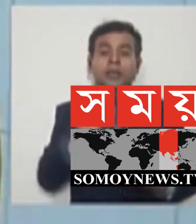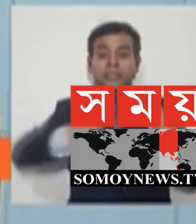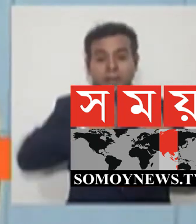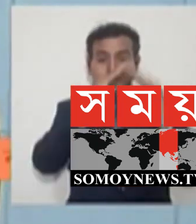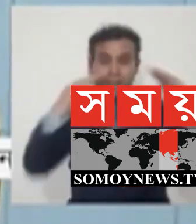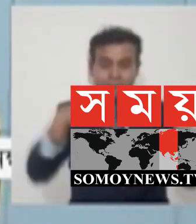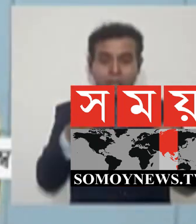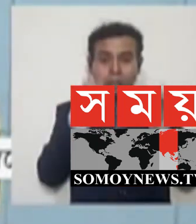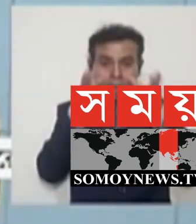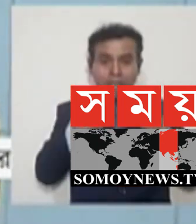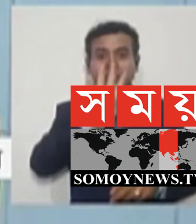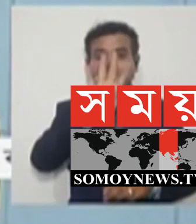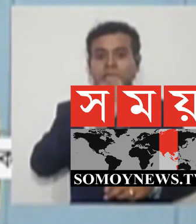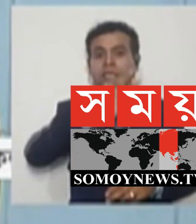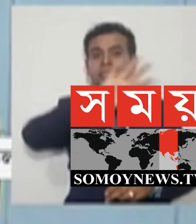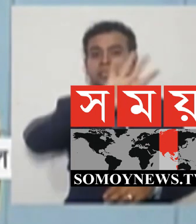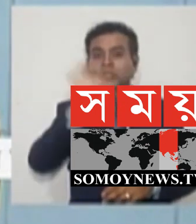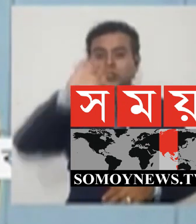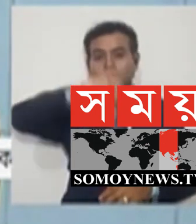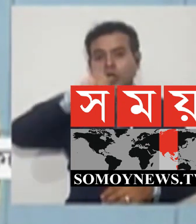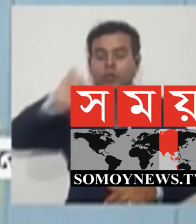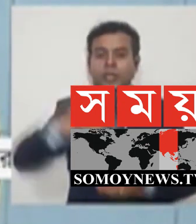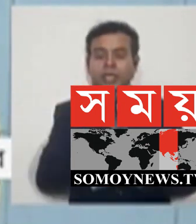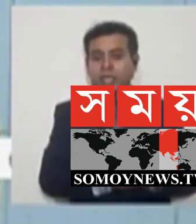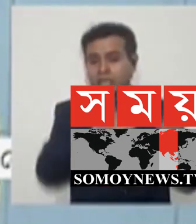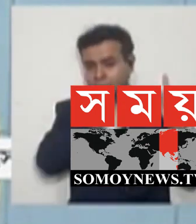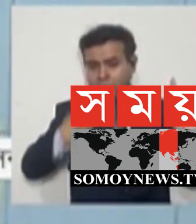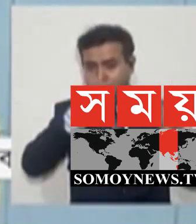4,499 জন, এ পর্যন্ত আছে